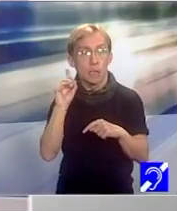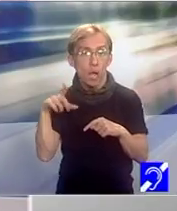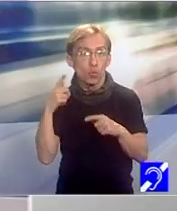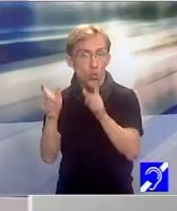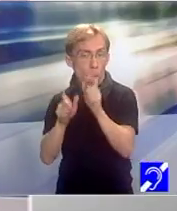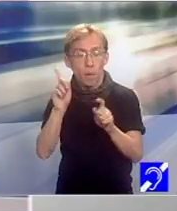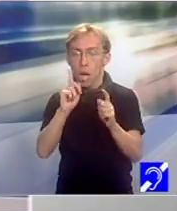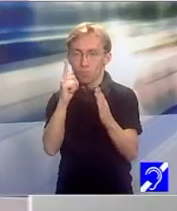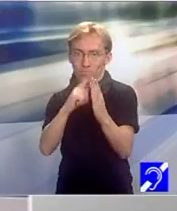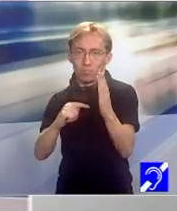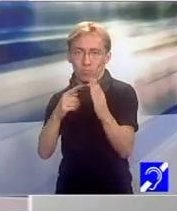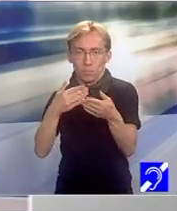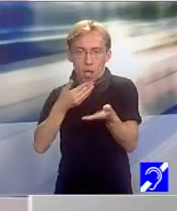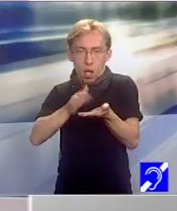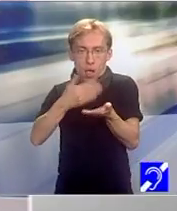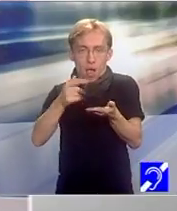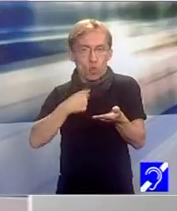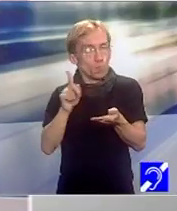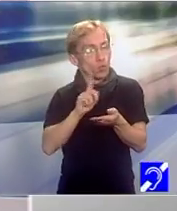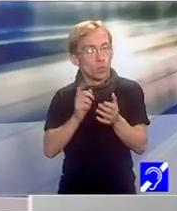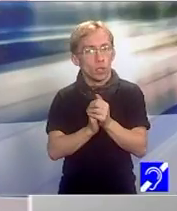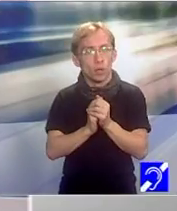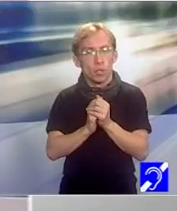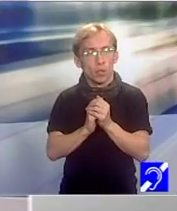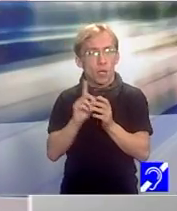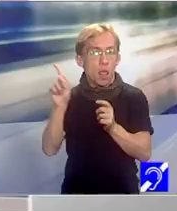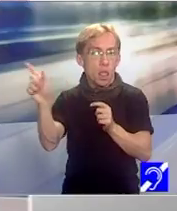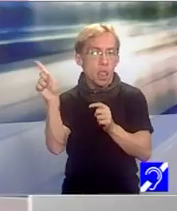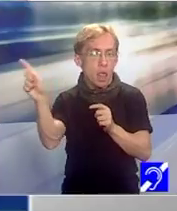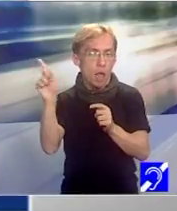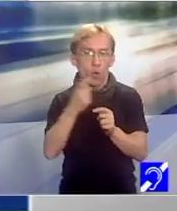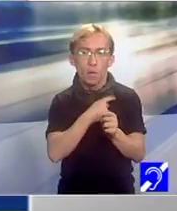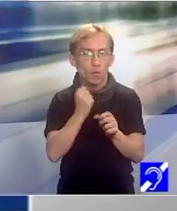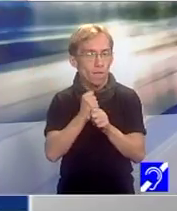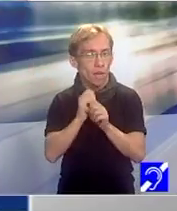spatele meu. Orice a zice, fără ei n-aș putea face. Pot să spun cine sunt.